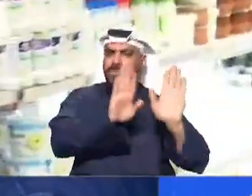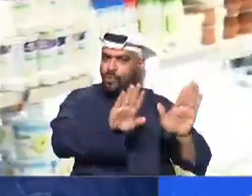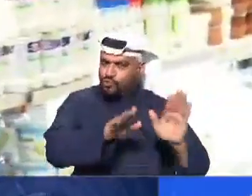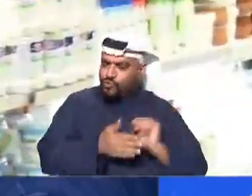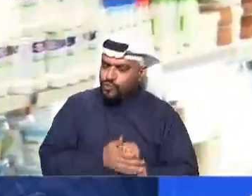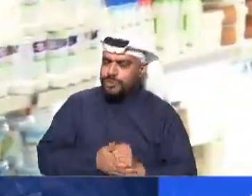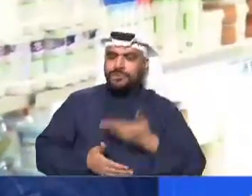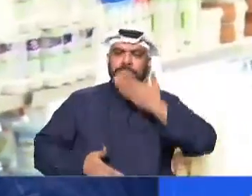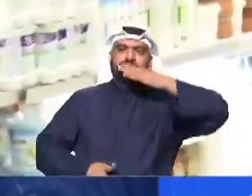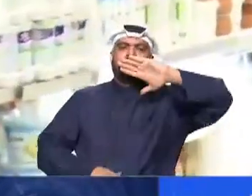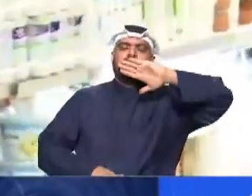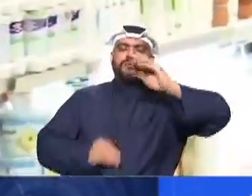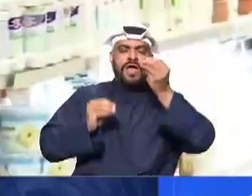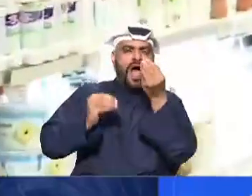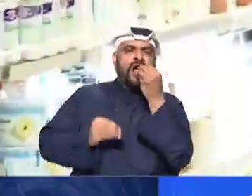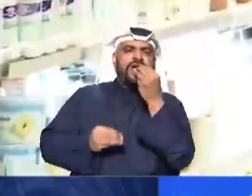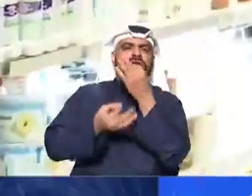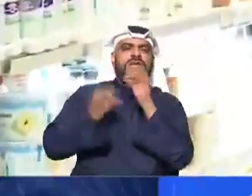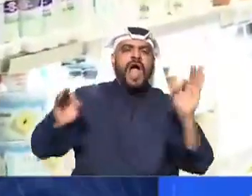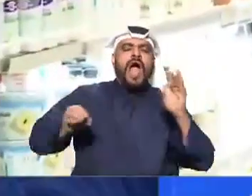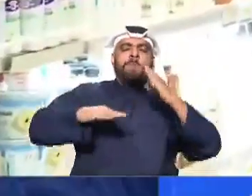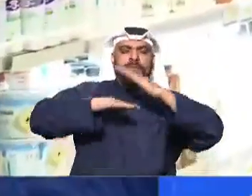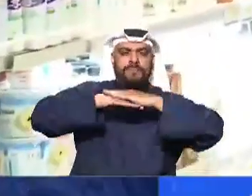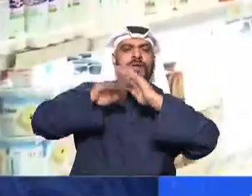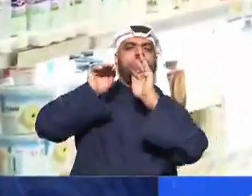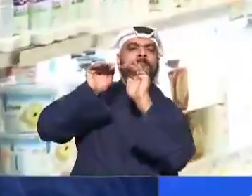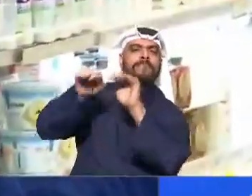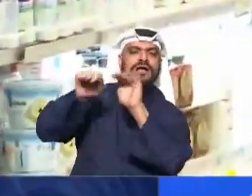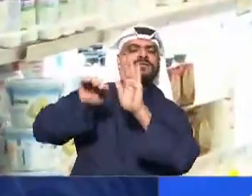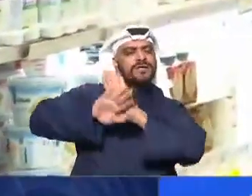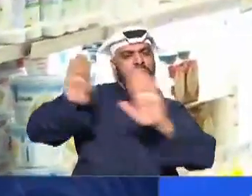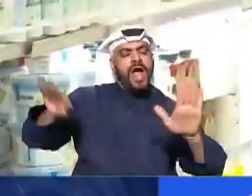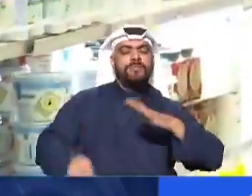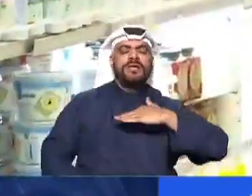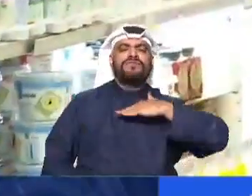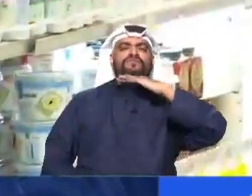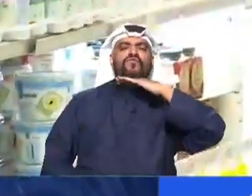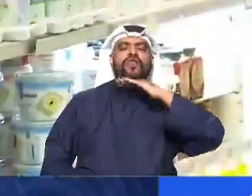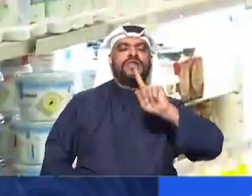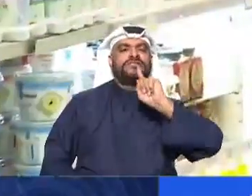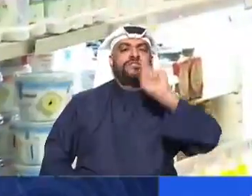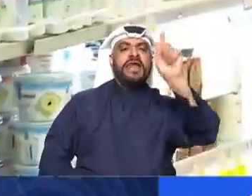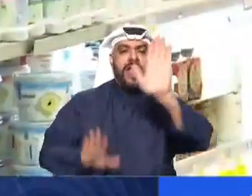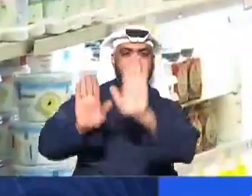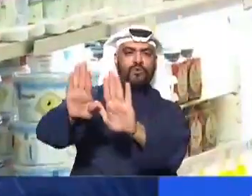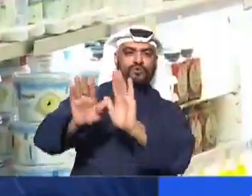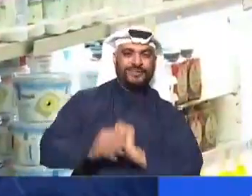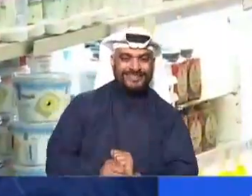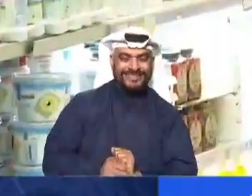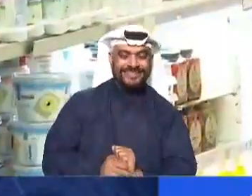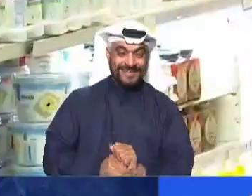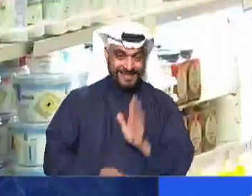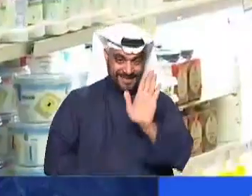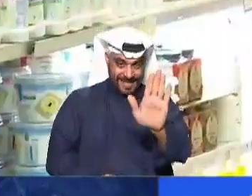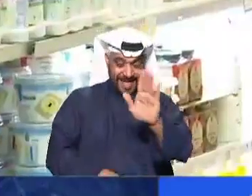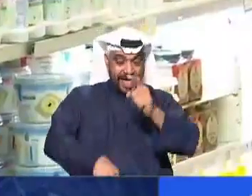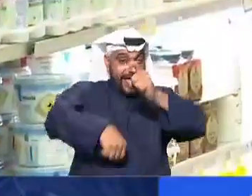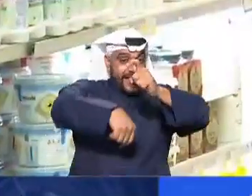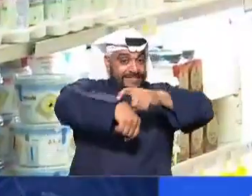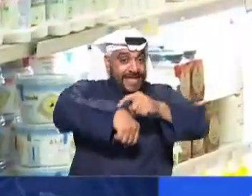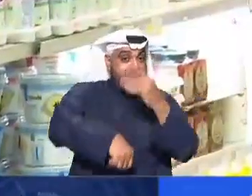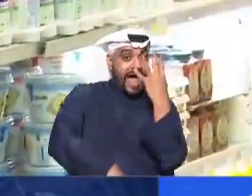المخزون الاستراتيجي متوفر، والأمور لله الحمد في انسيابية بزيادة. من بعد الساعة 4 ستغلق كافة